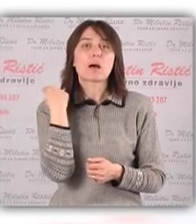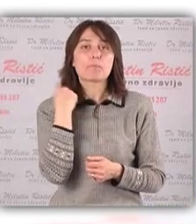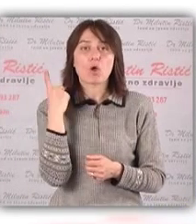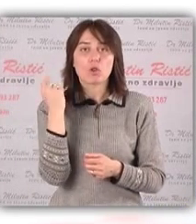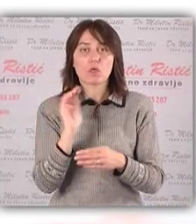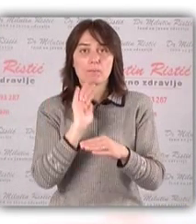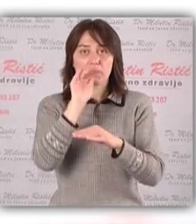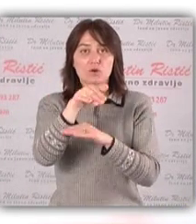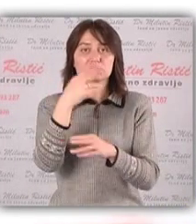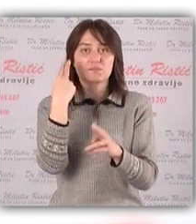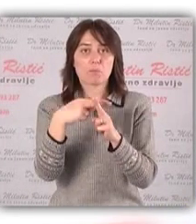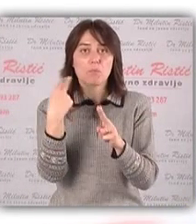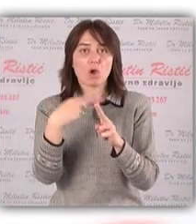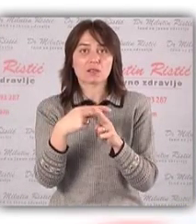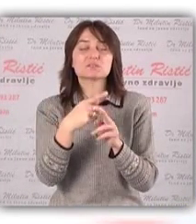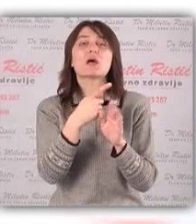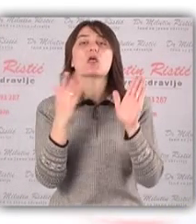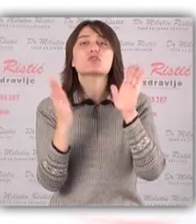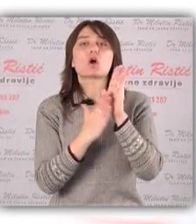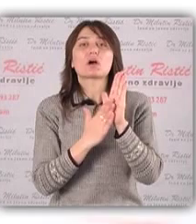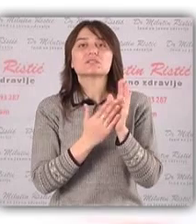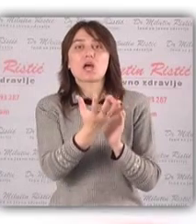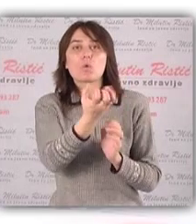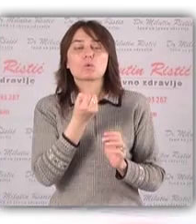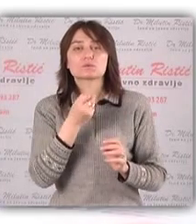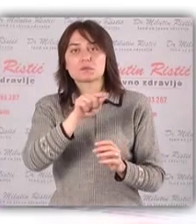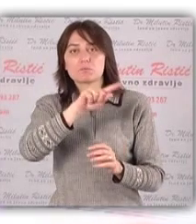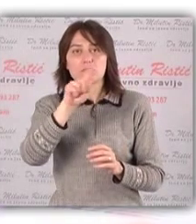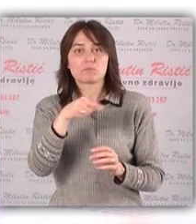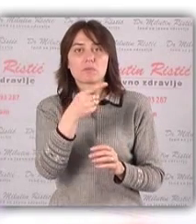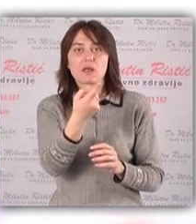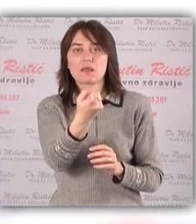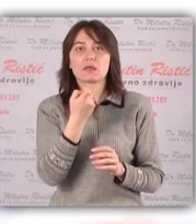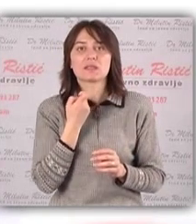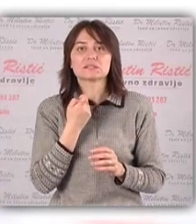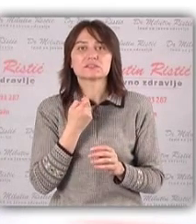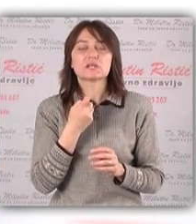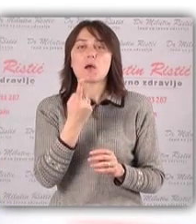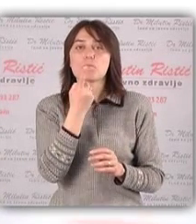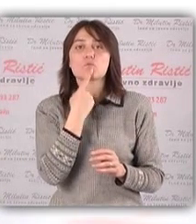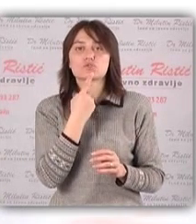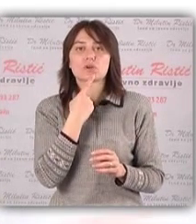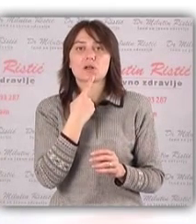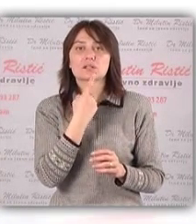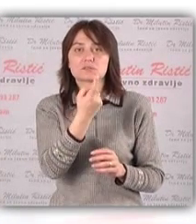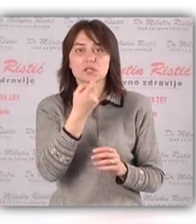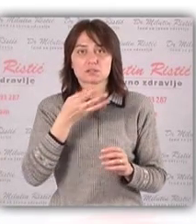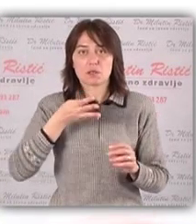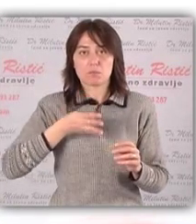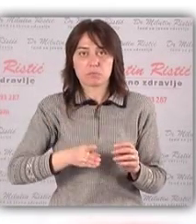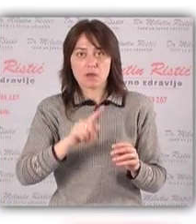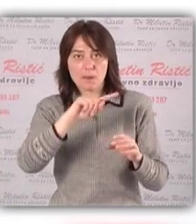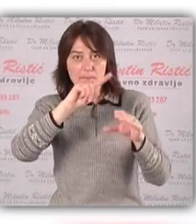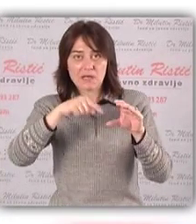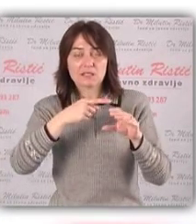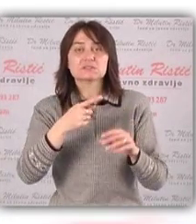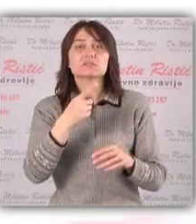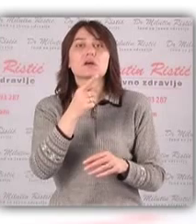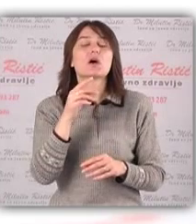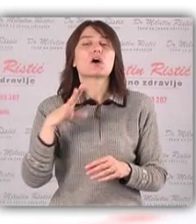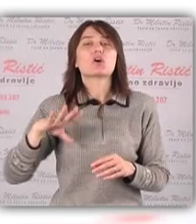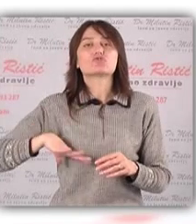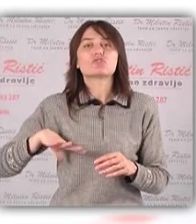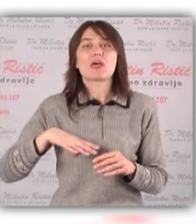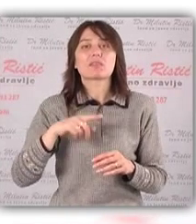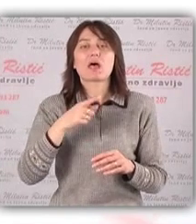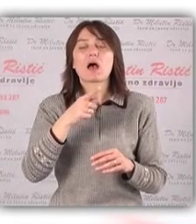Dijagnoza polno prenosivih bolesti se dokazuje uzimanjem uzorka kod muškaraca iz uretralnog brisa, kod